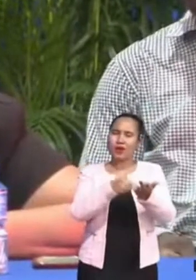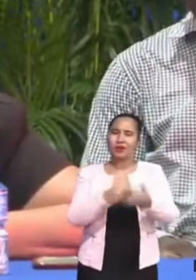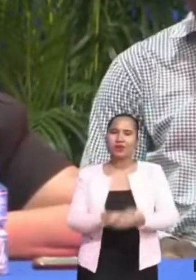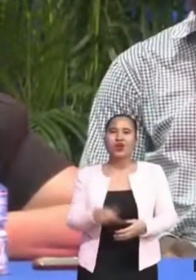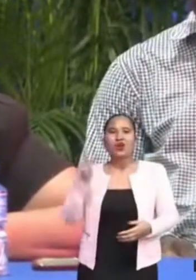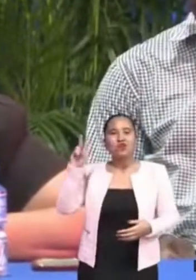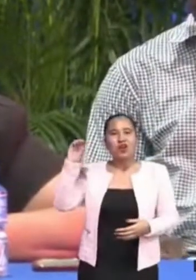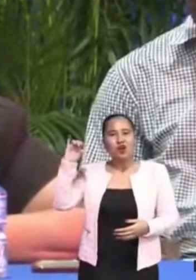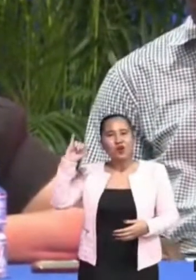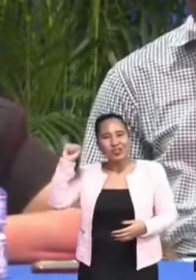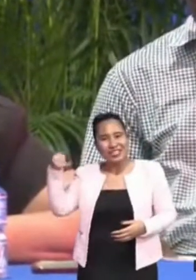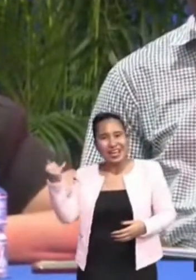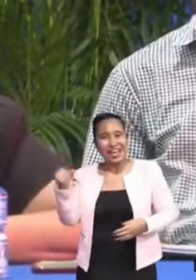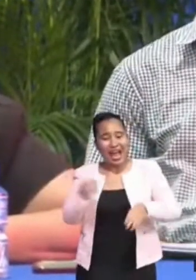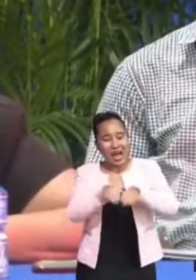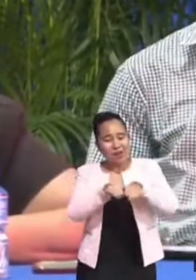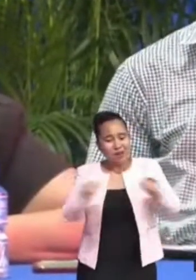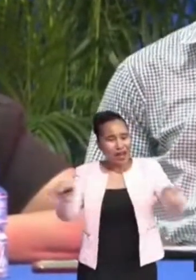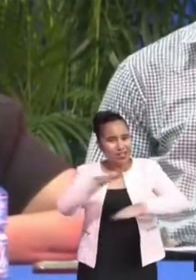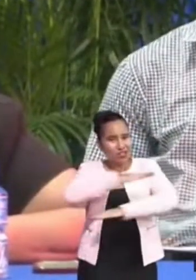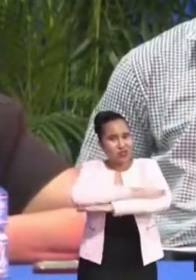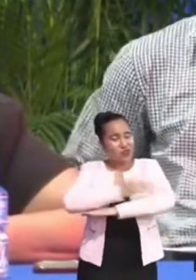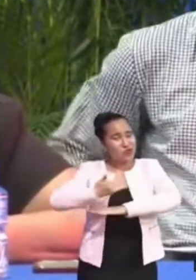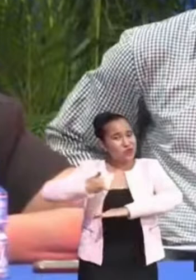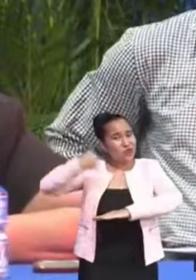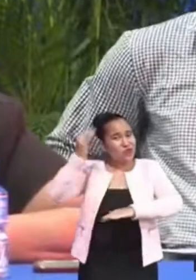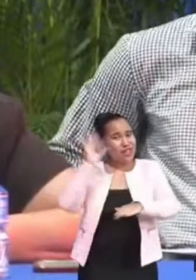hadden we het probleem dat een heleboel leerkrachten